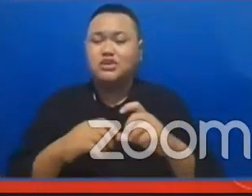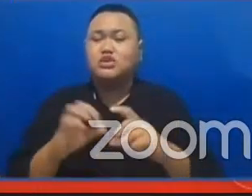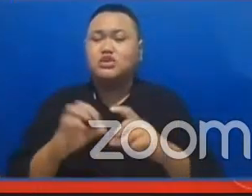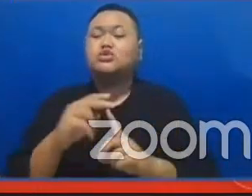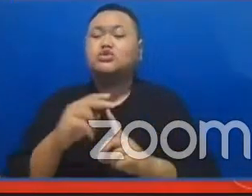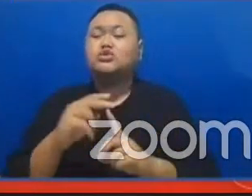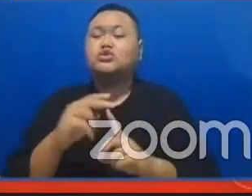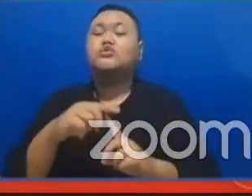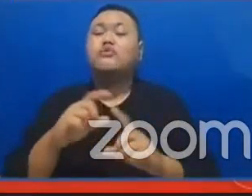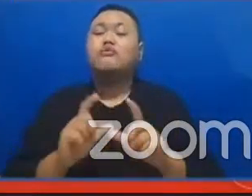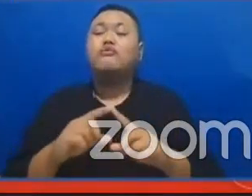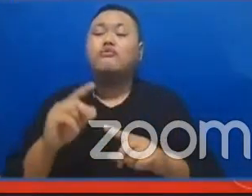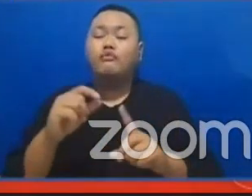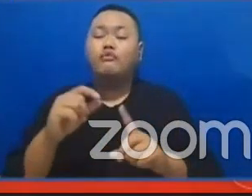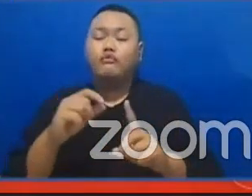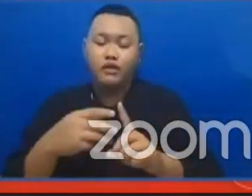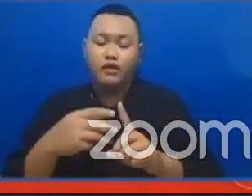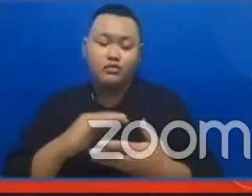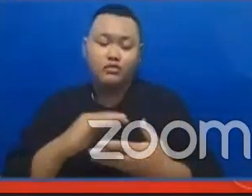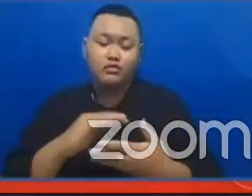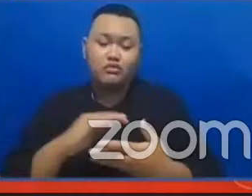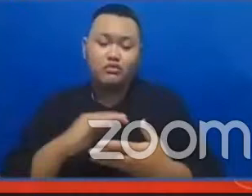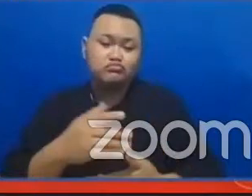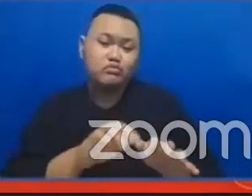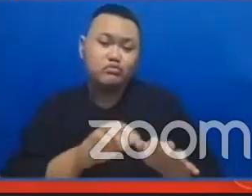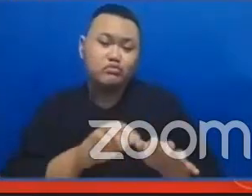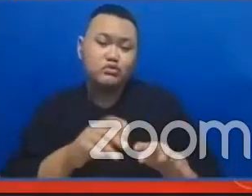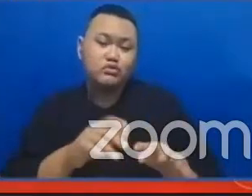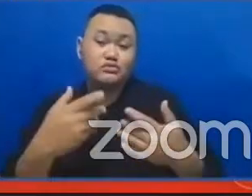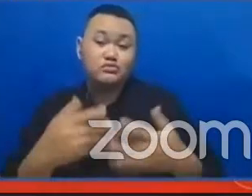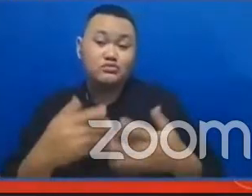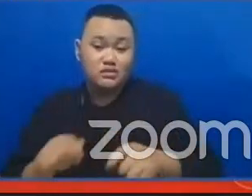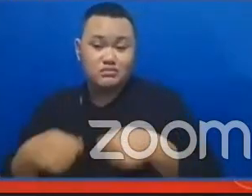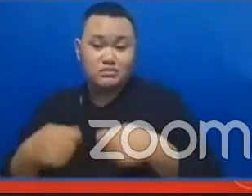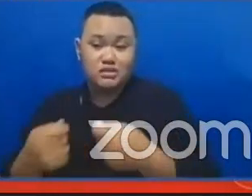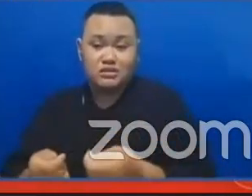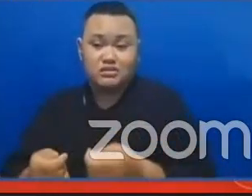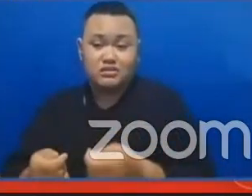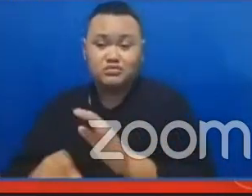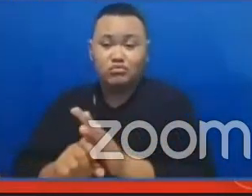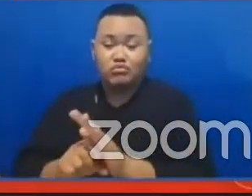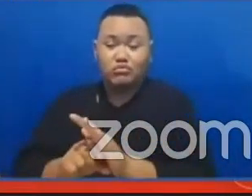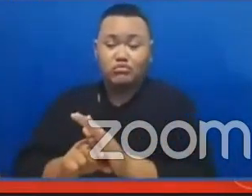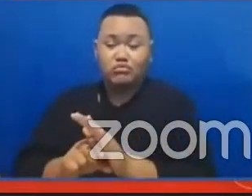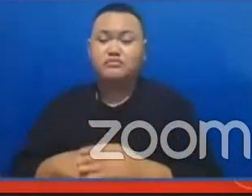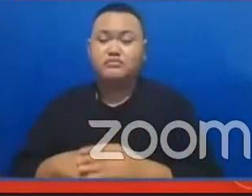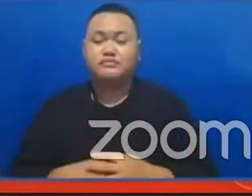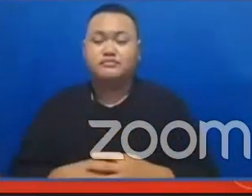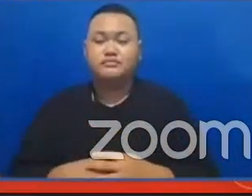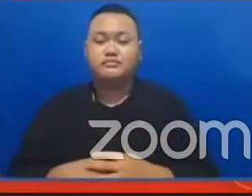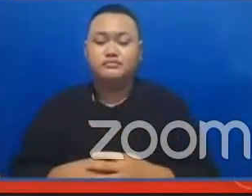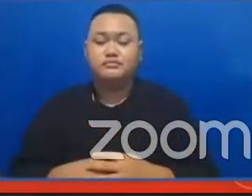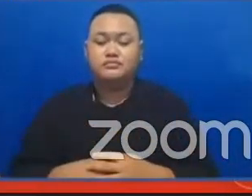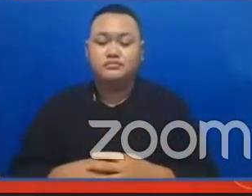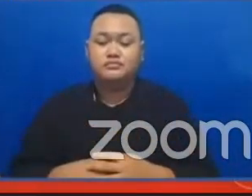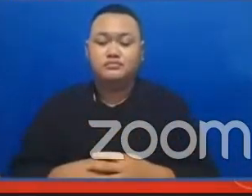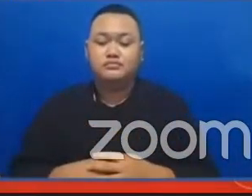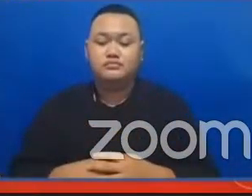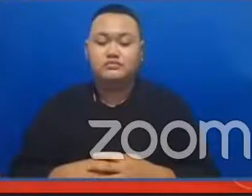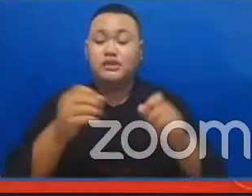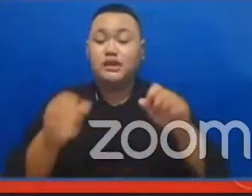secara matematis yang disajikan melalui simulasi. Dalam fitur Laboratorium Maya